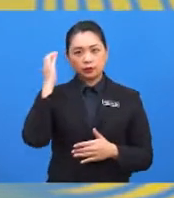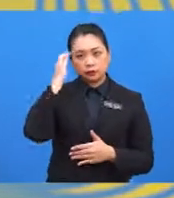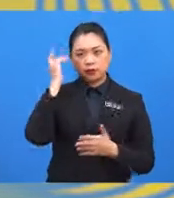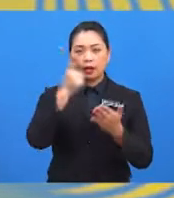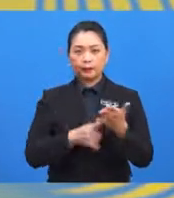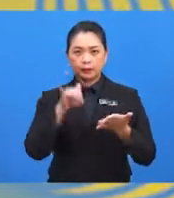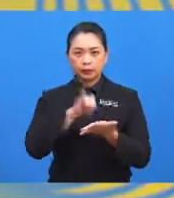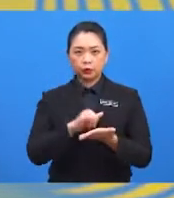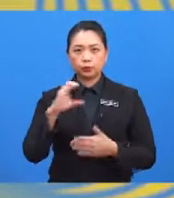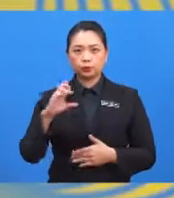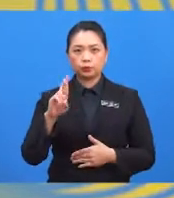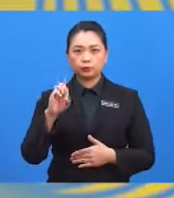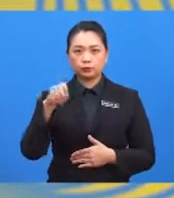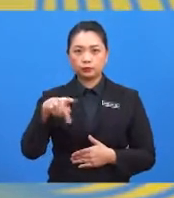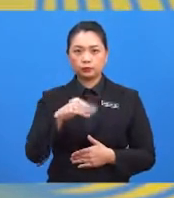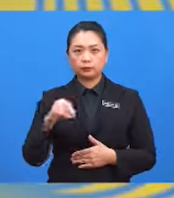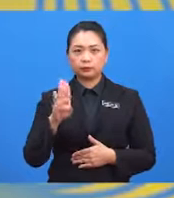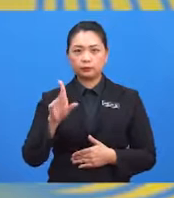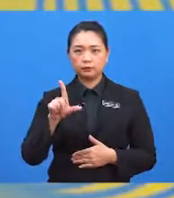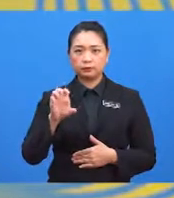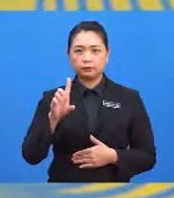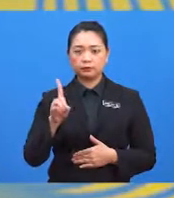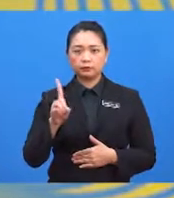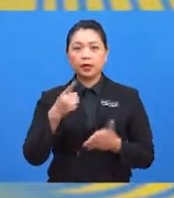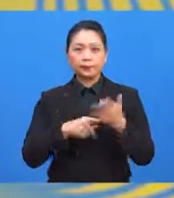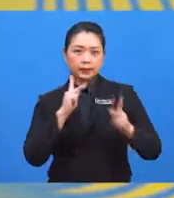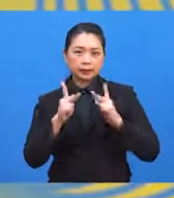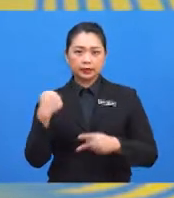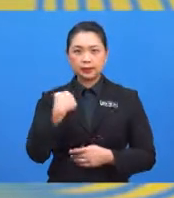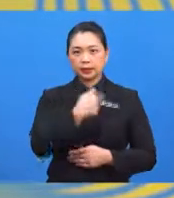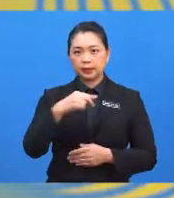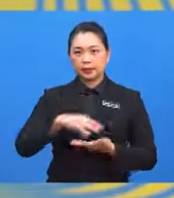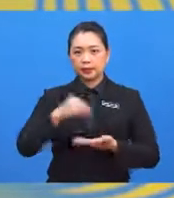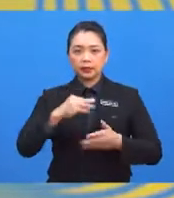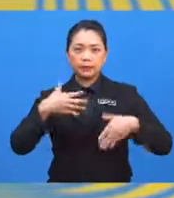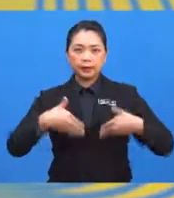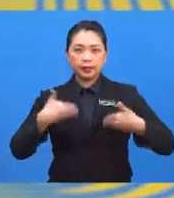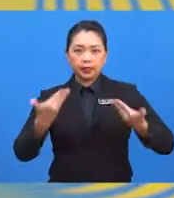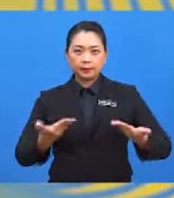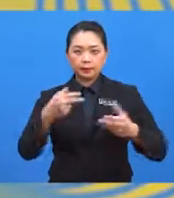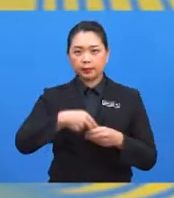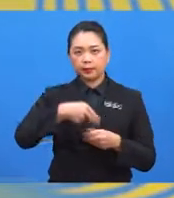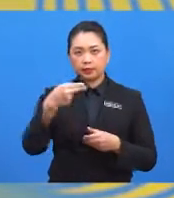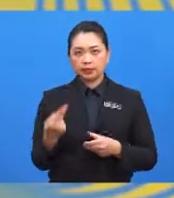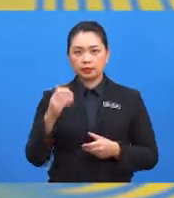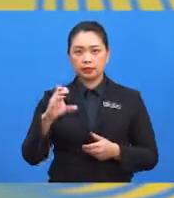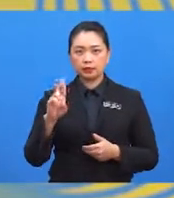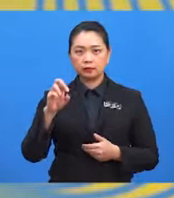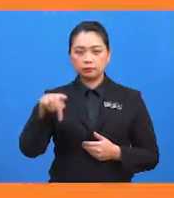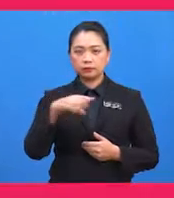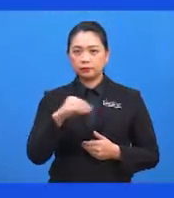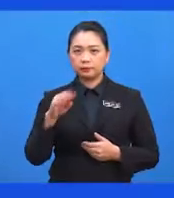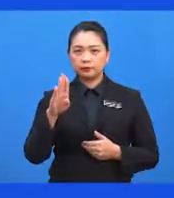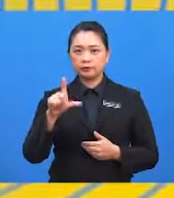itu crop mark dan bleak kan? Apa kata kita mempelajari bagaimana menghasilkan crop mark dan bleak